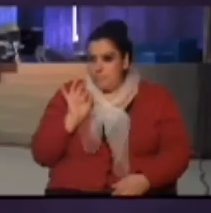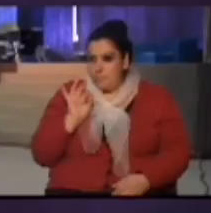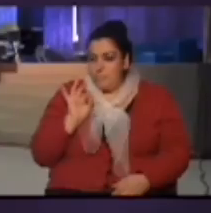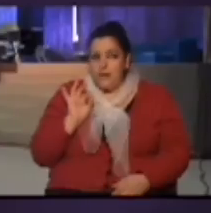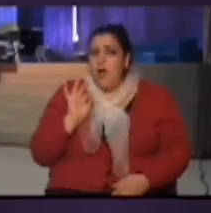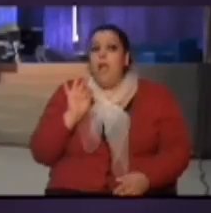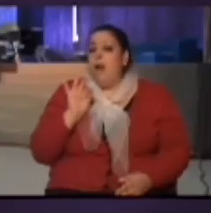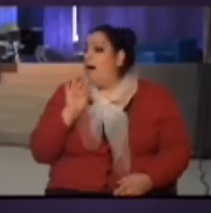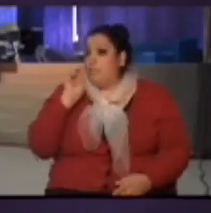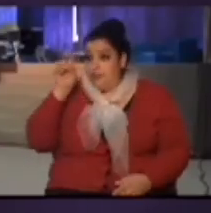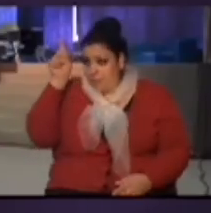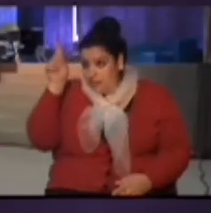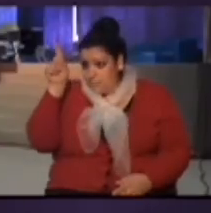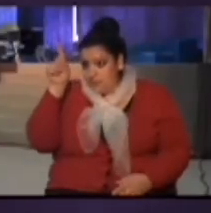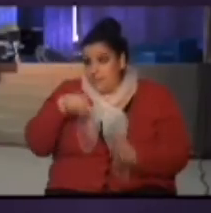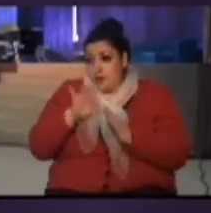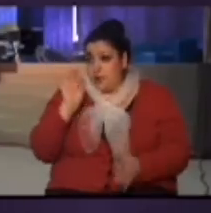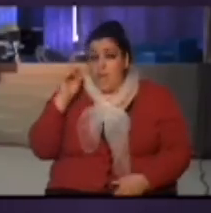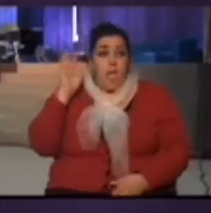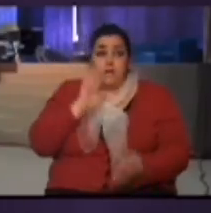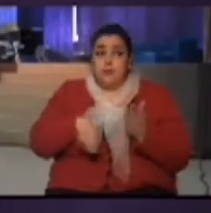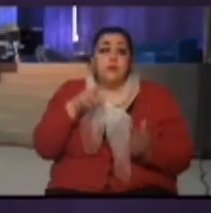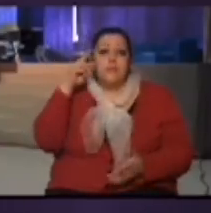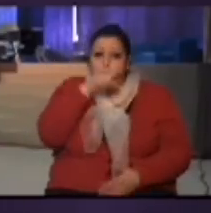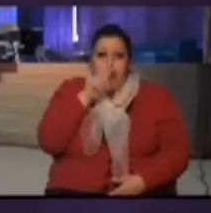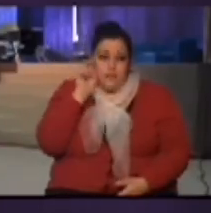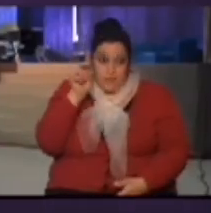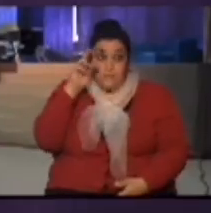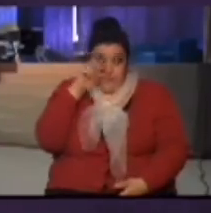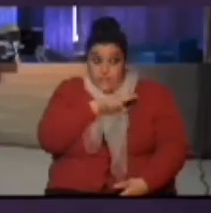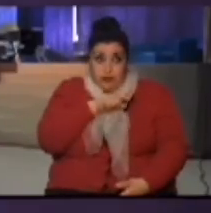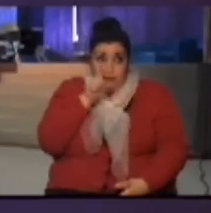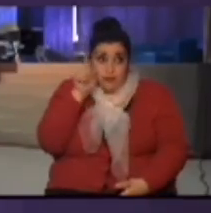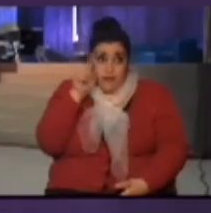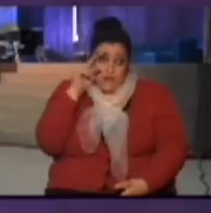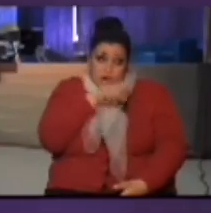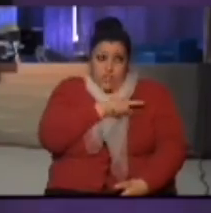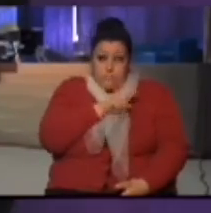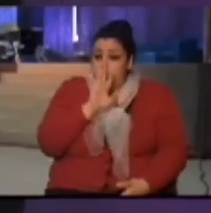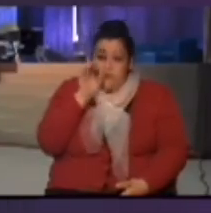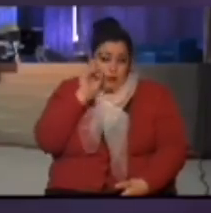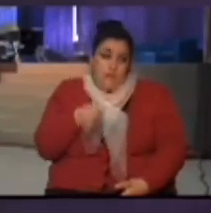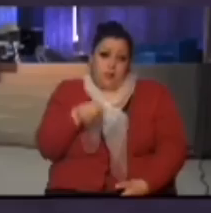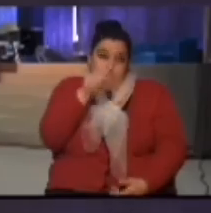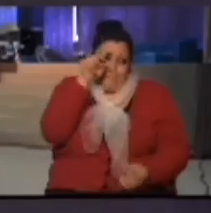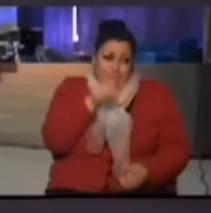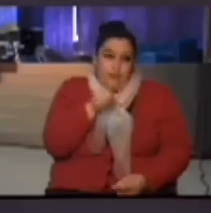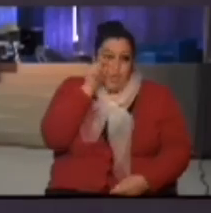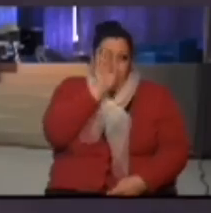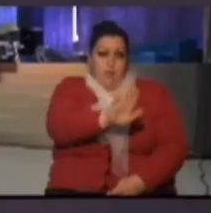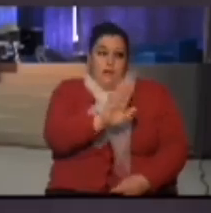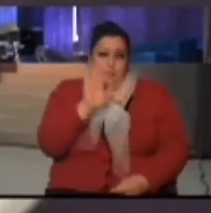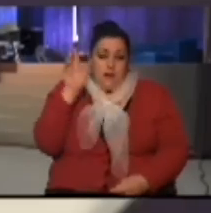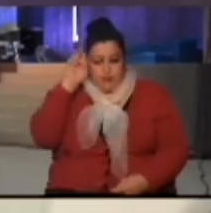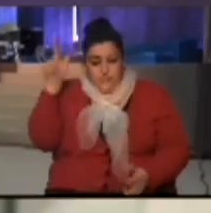անսխալ Աստված, անսխալ Աստված, անթերի Աստված որոշել է, որ դու պիտի